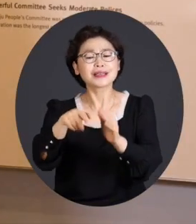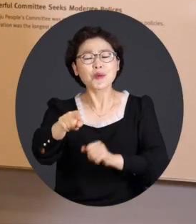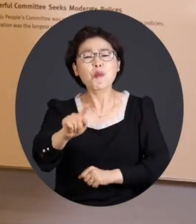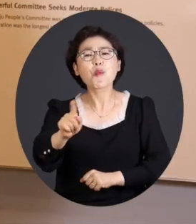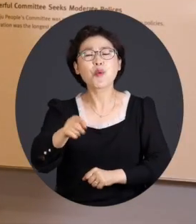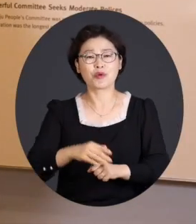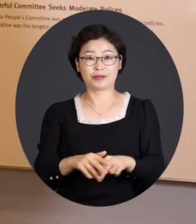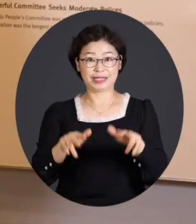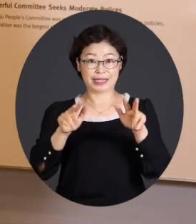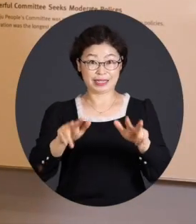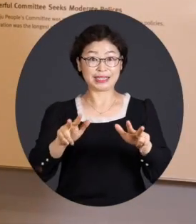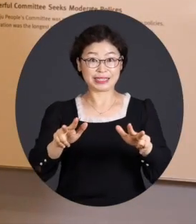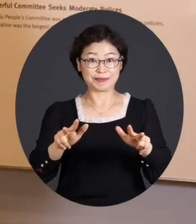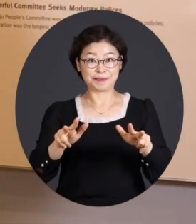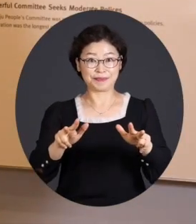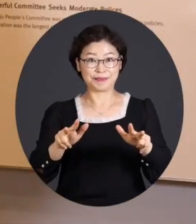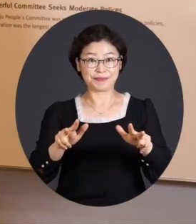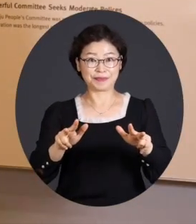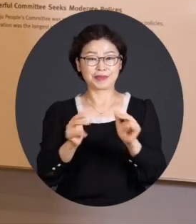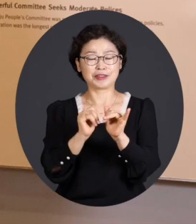인민위원회는 현재의